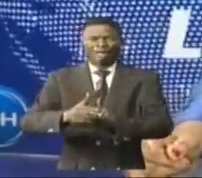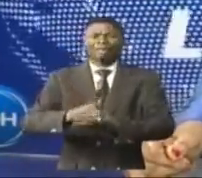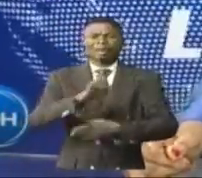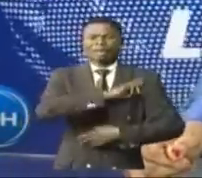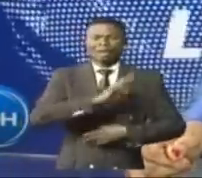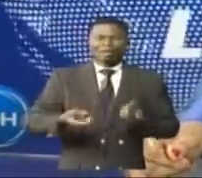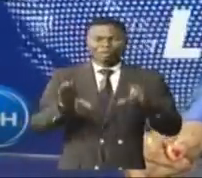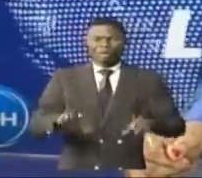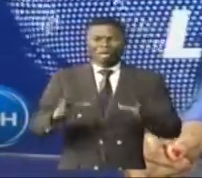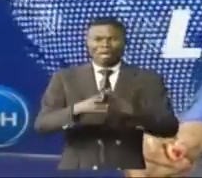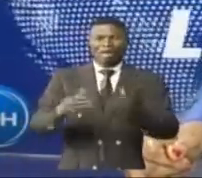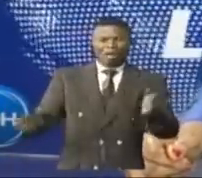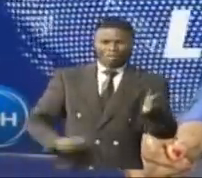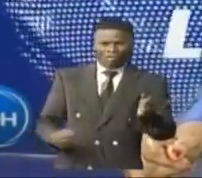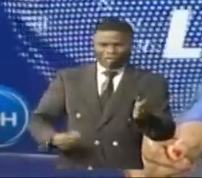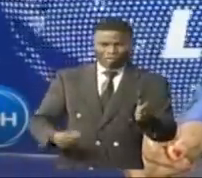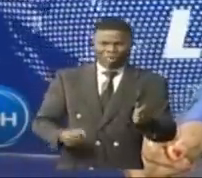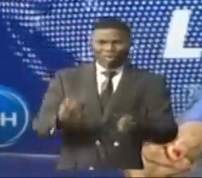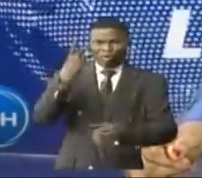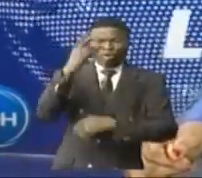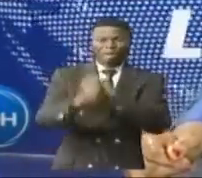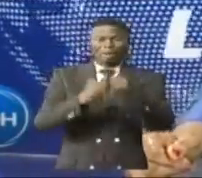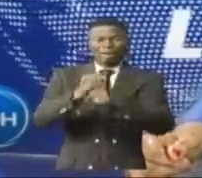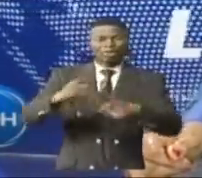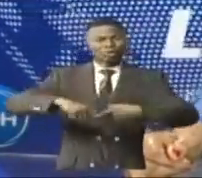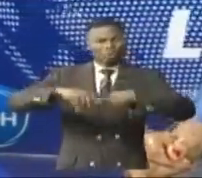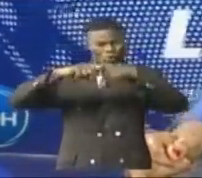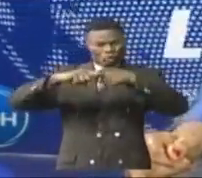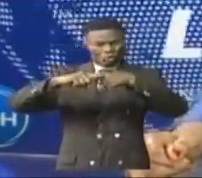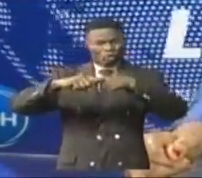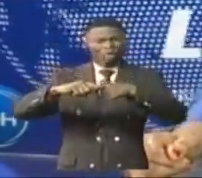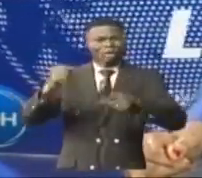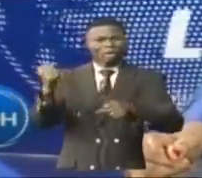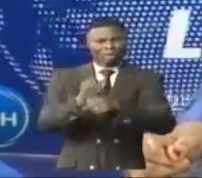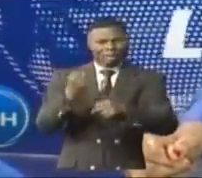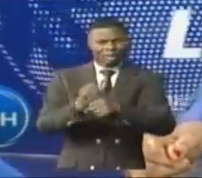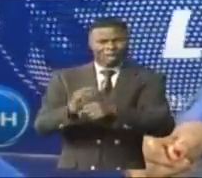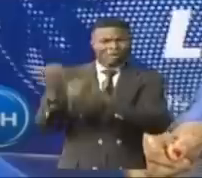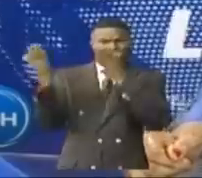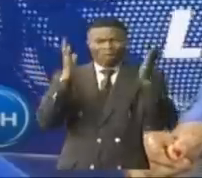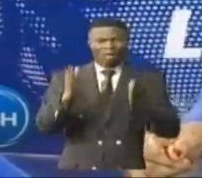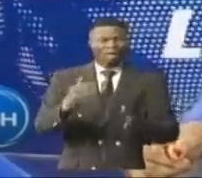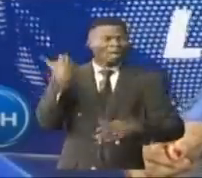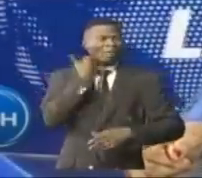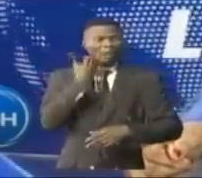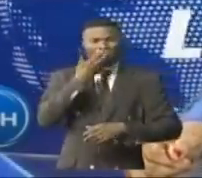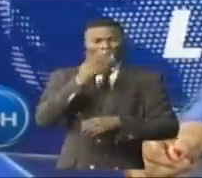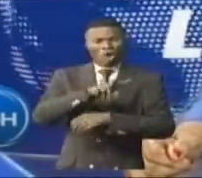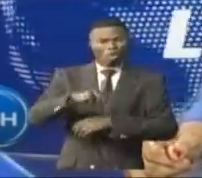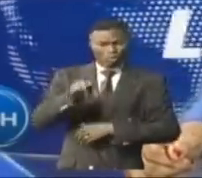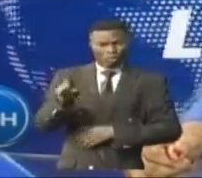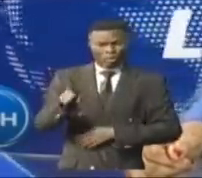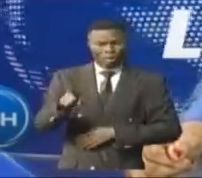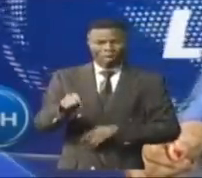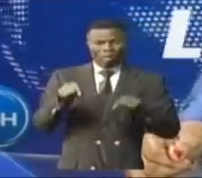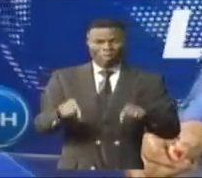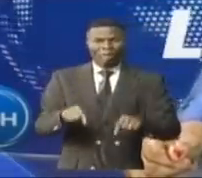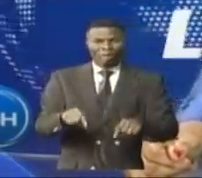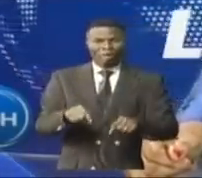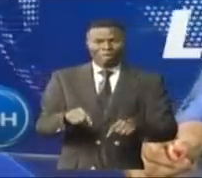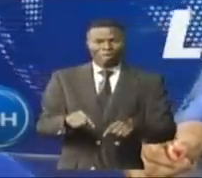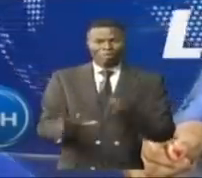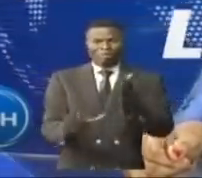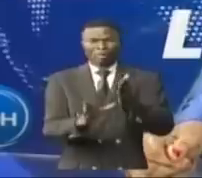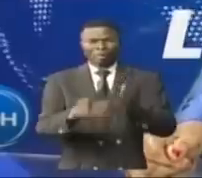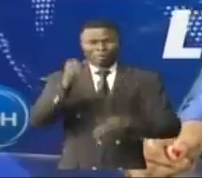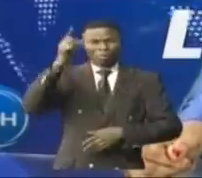Cette décision intervient près de 2 ans après sa fermeture suite à la pandémie de coronavirus. Justement, le